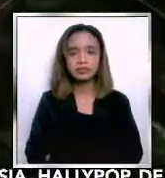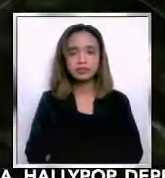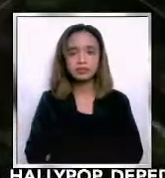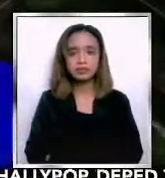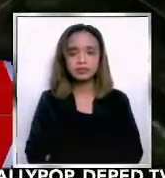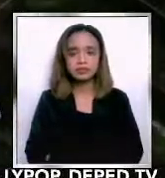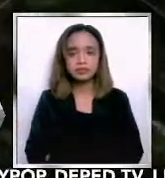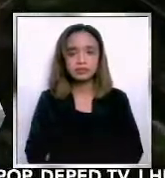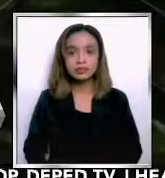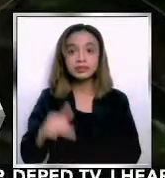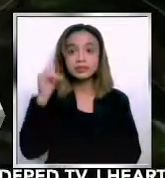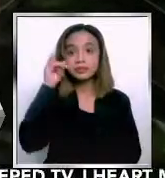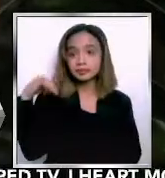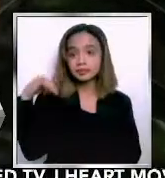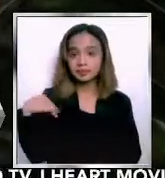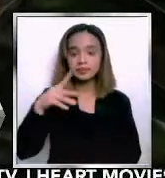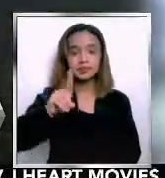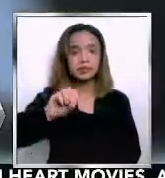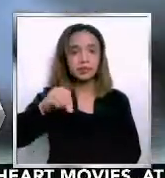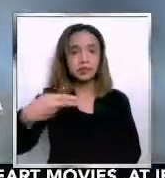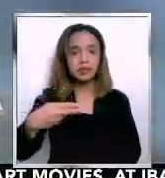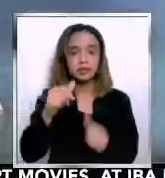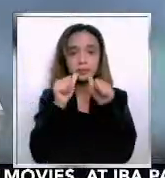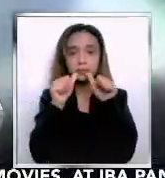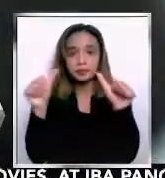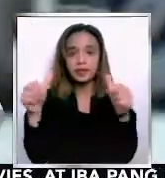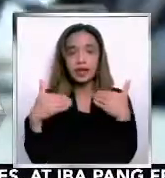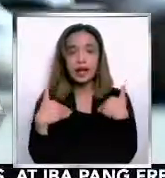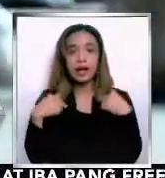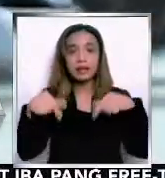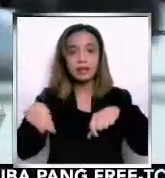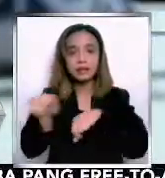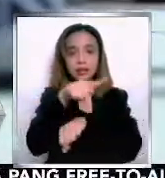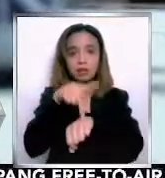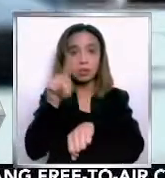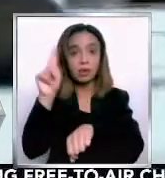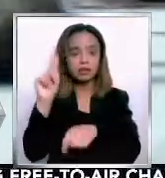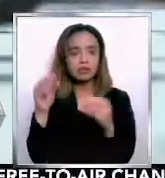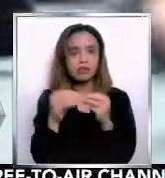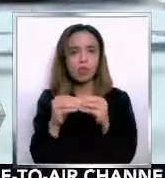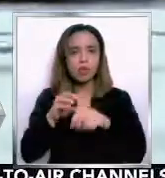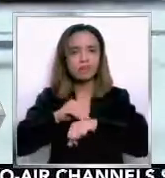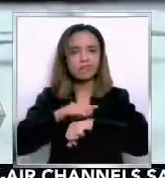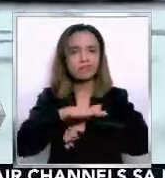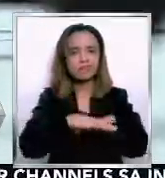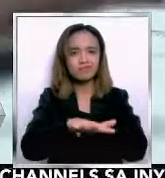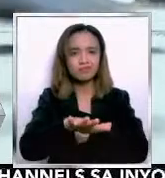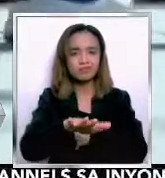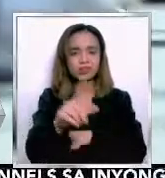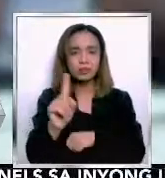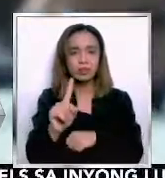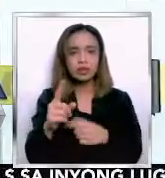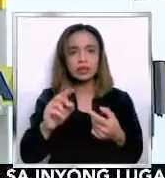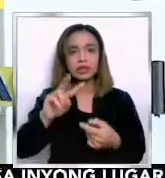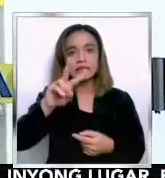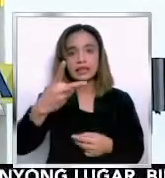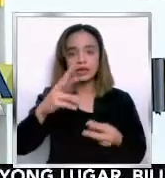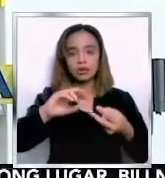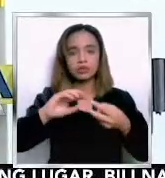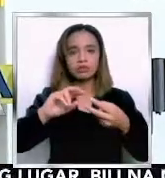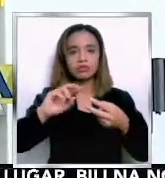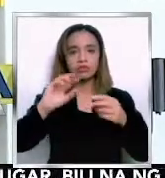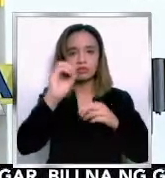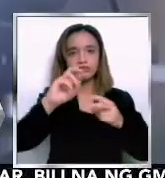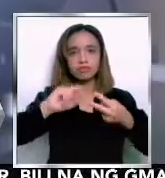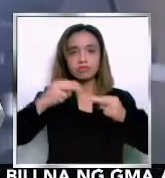Kahapon yung anunsyo ng Department of Health na nakapasok na sa bansa ang mas nakahawang subvariant ng Omicron na BA.4. Itinuturing